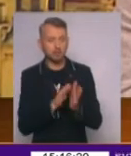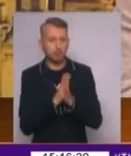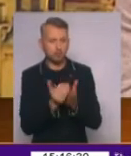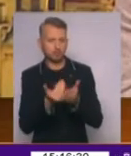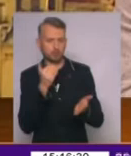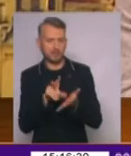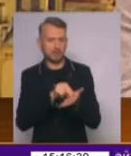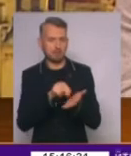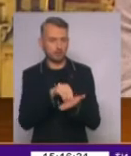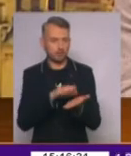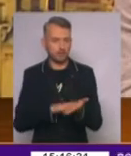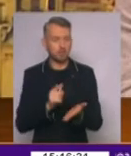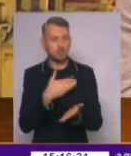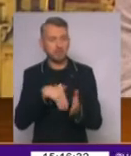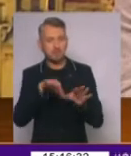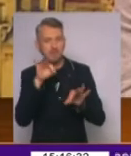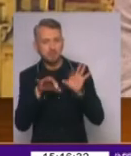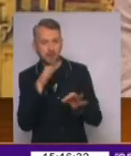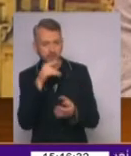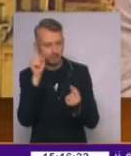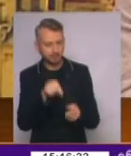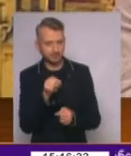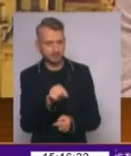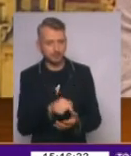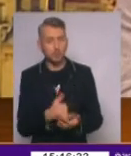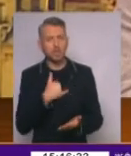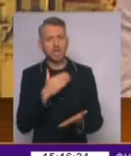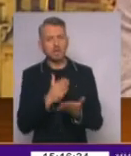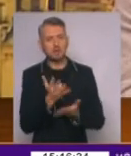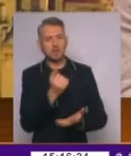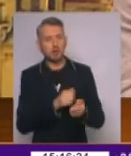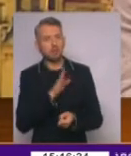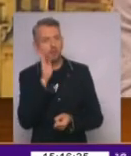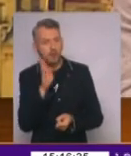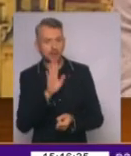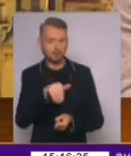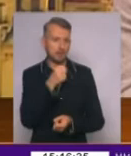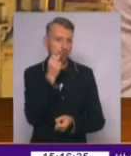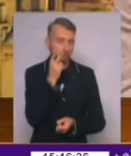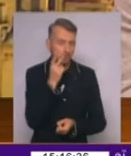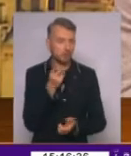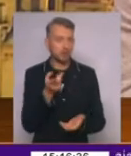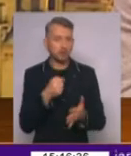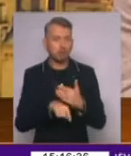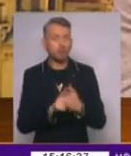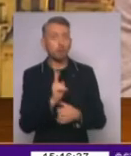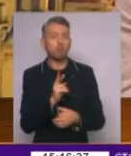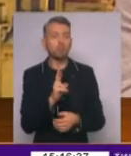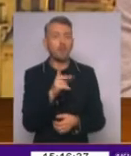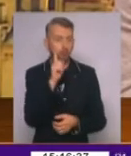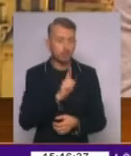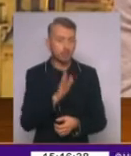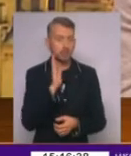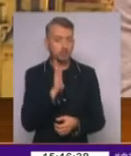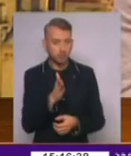ми могли підібрати той час, який для вас найбільш зручний. У нас є прийоми і вранці, і в другій половині дня. Тобто, кому як зручніше,